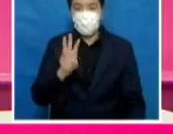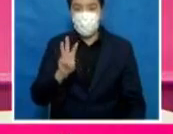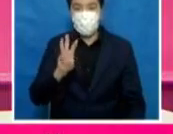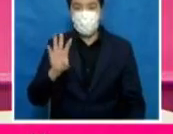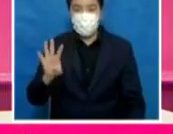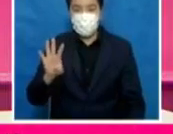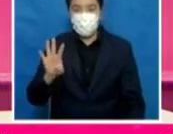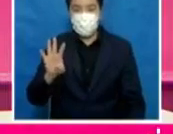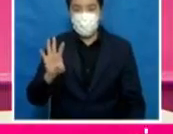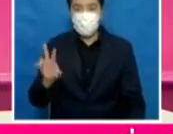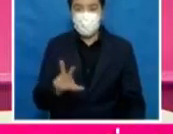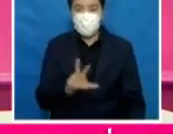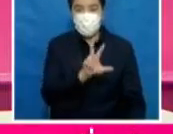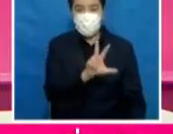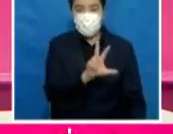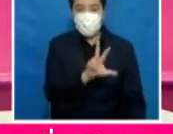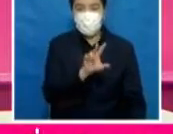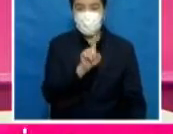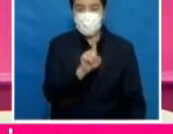3179464